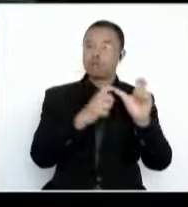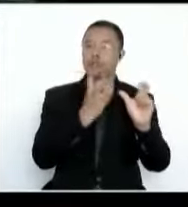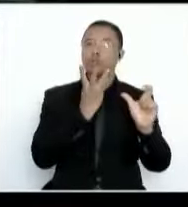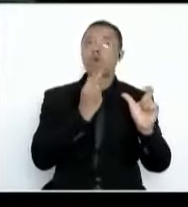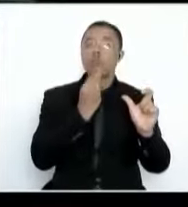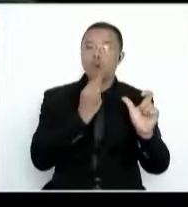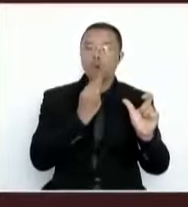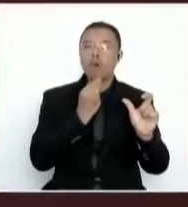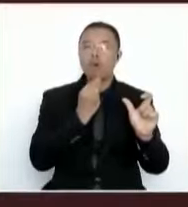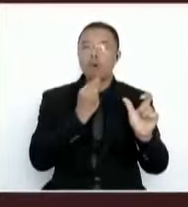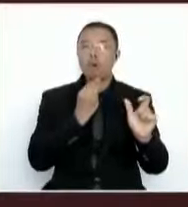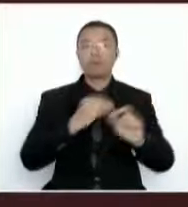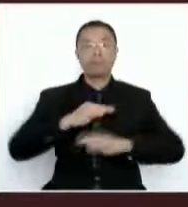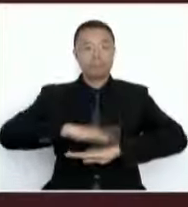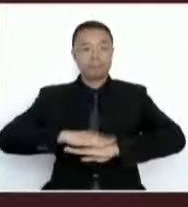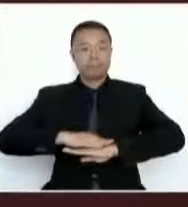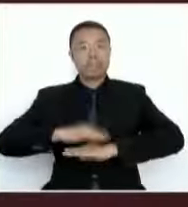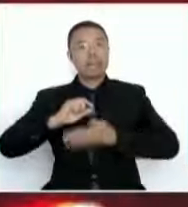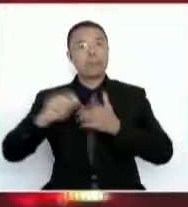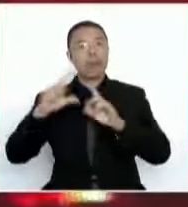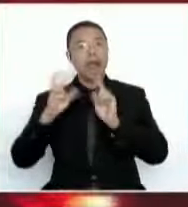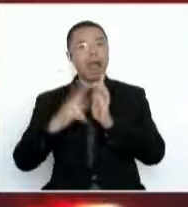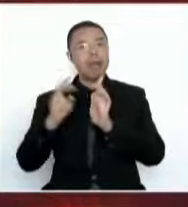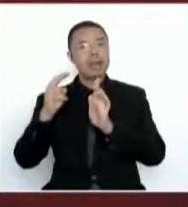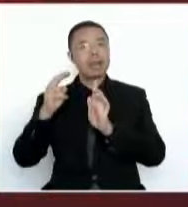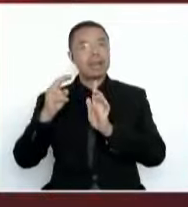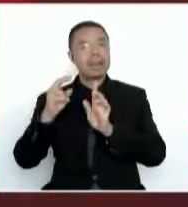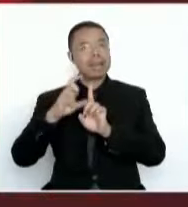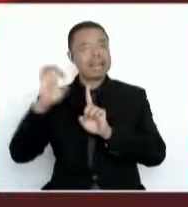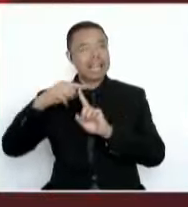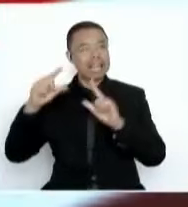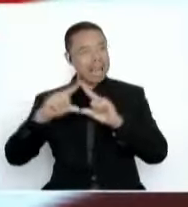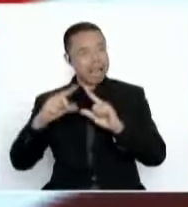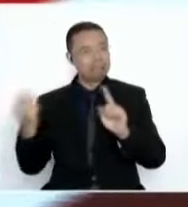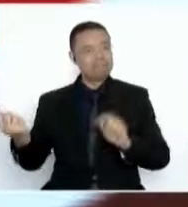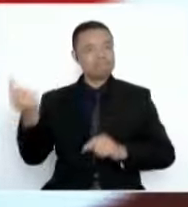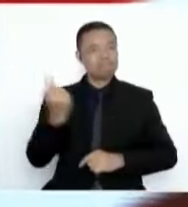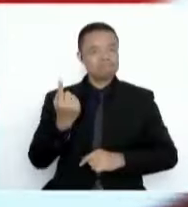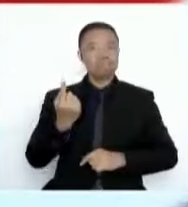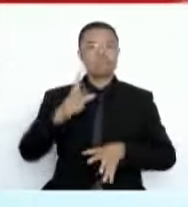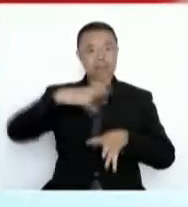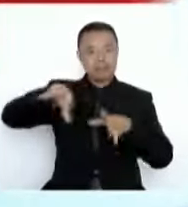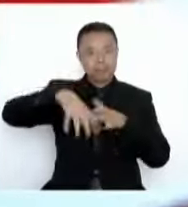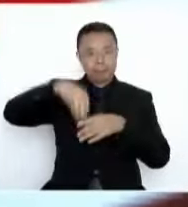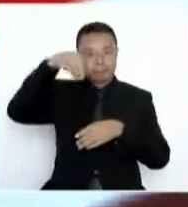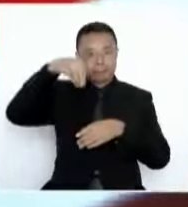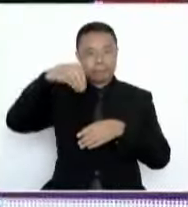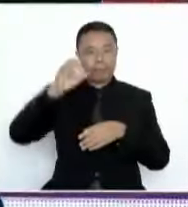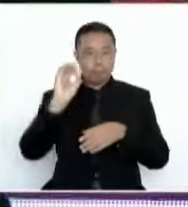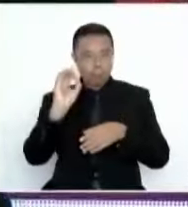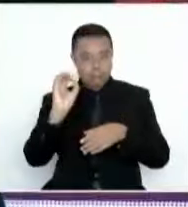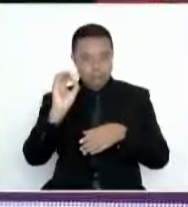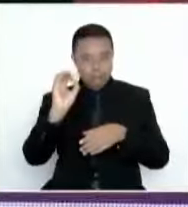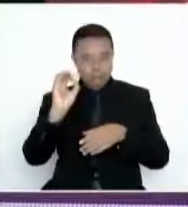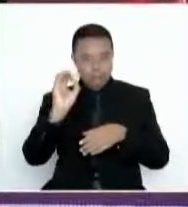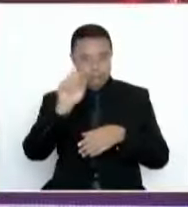mengundang panelis Andita virseli Utami MPP untuk mengambil undian subtema pertanyaan di dalam